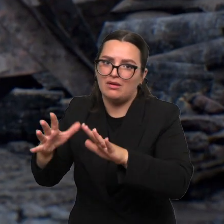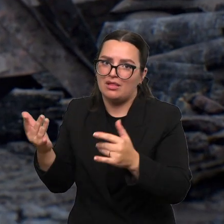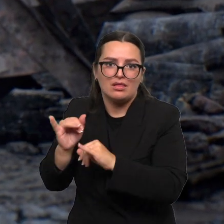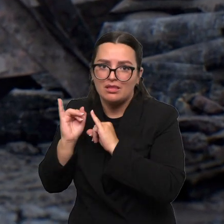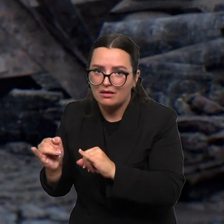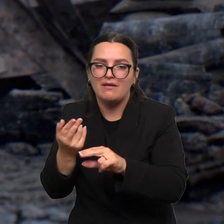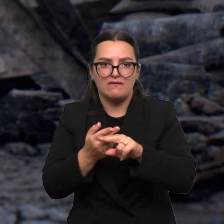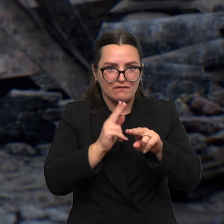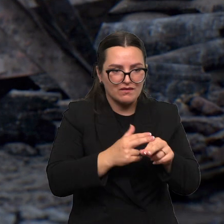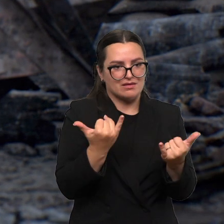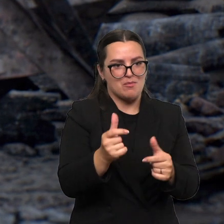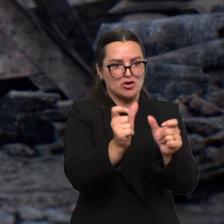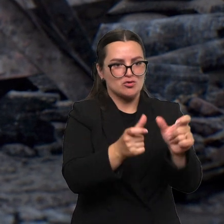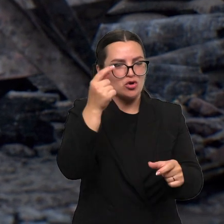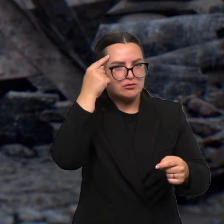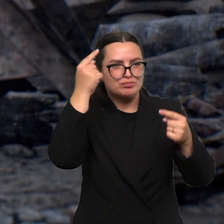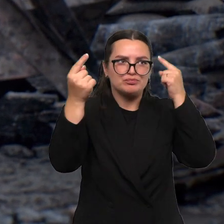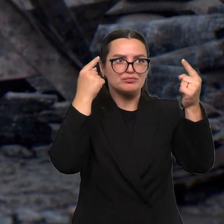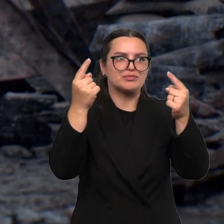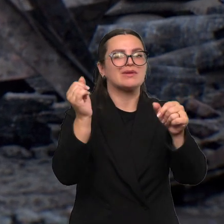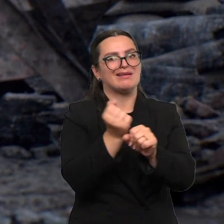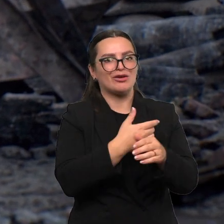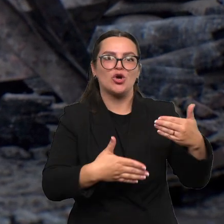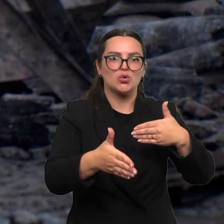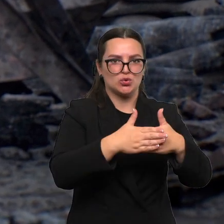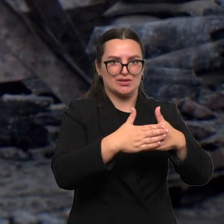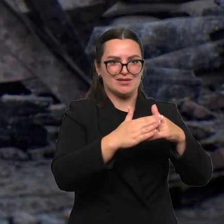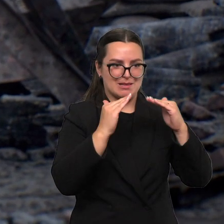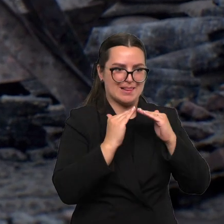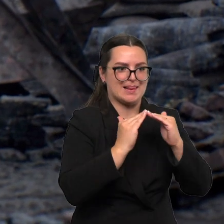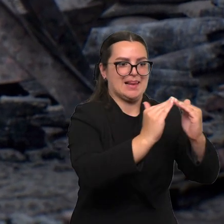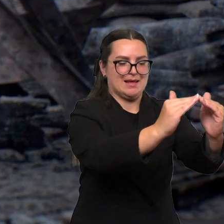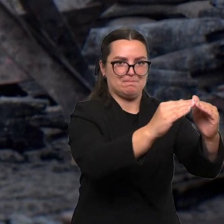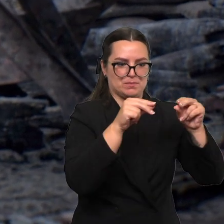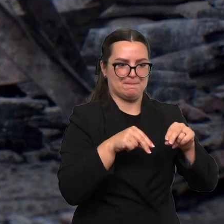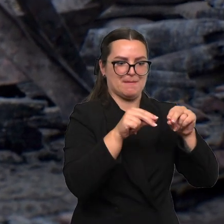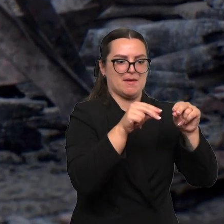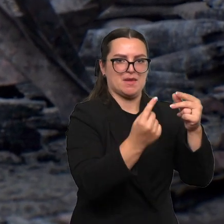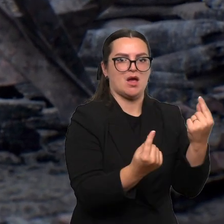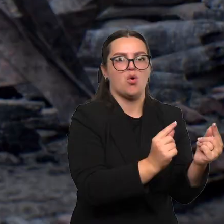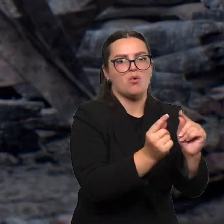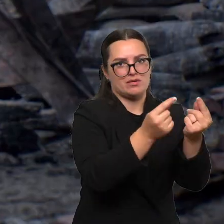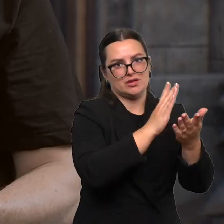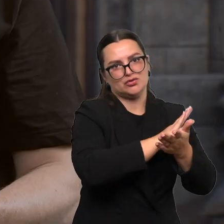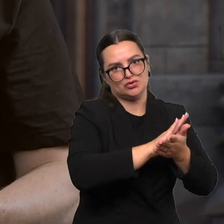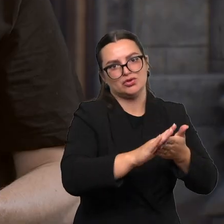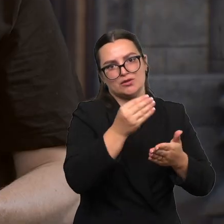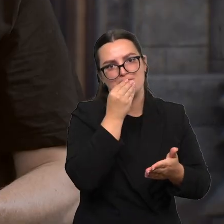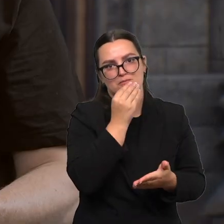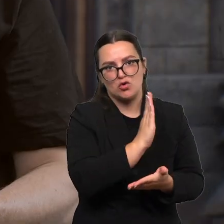laiko klausimas turbūt. Tai žmonija vis labiau kelsis į tokias uždaras patalpas